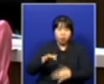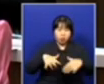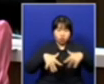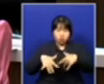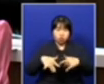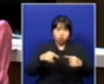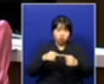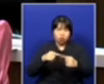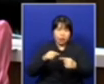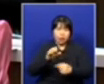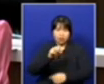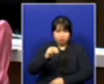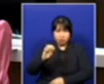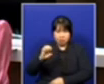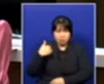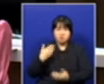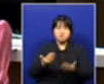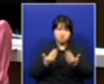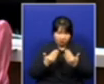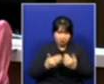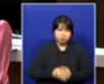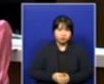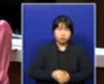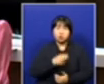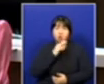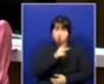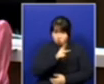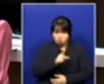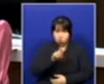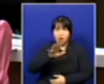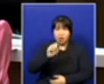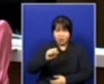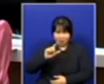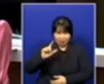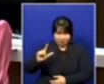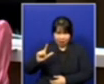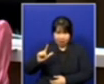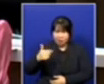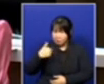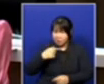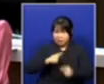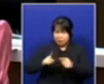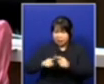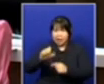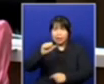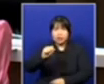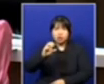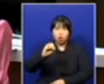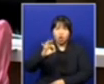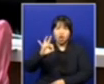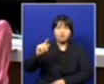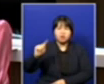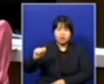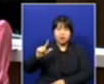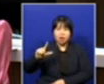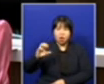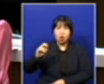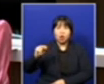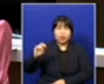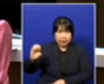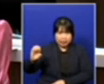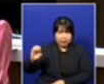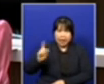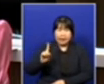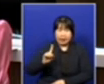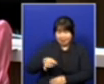จก็ฝากมานี่ครับท่านบอกว่าจะกู้ 500,000 ล้านโดยซอฟโลนอะไรภาษาฝรั่งเนี่ยนะพูดง่ายคือให้ธนาคารแห่งประเทศไทยเอาเงินไป